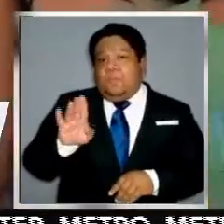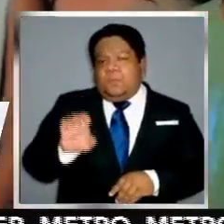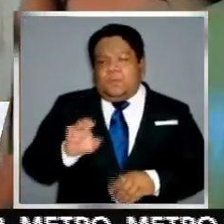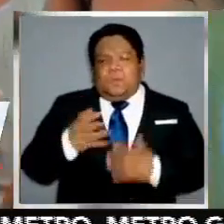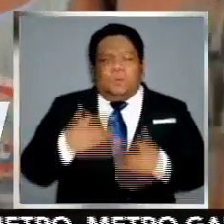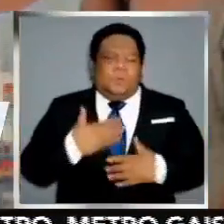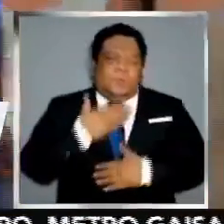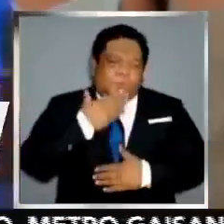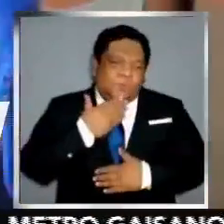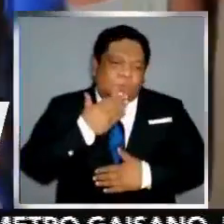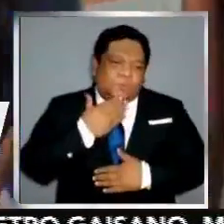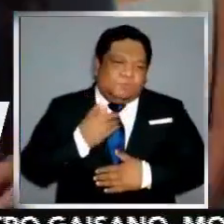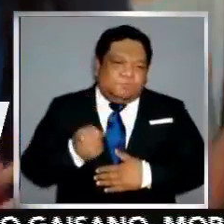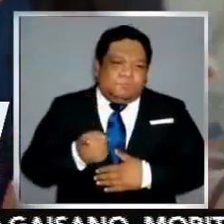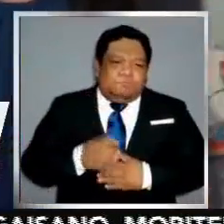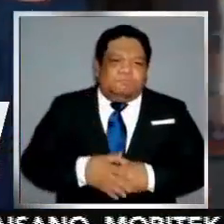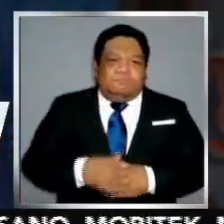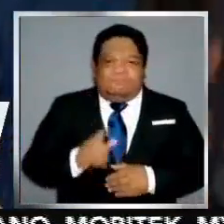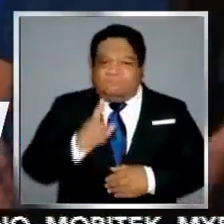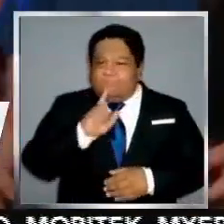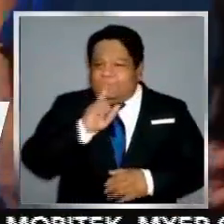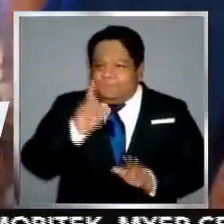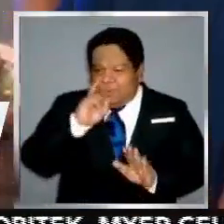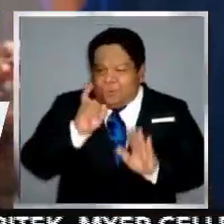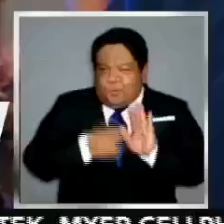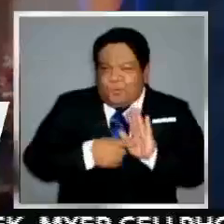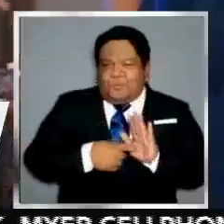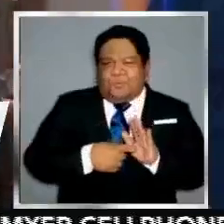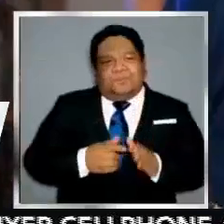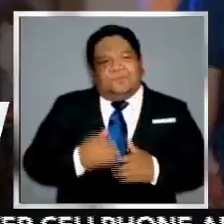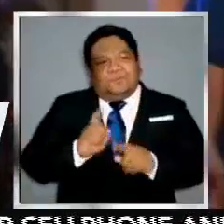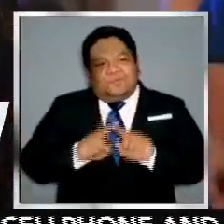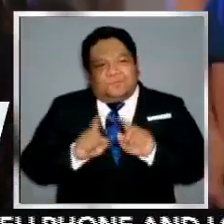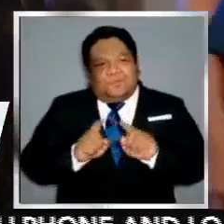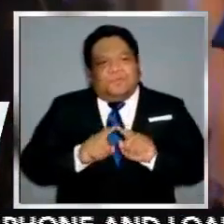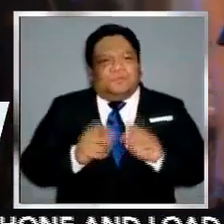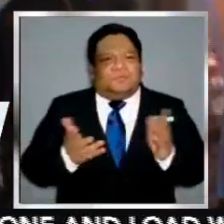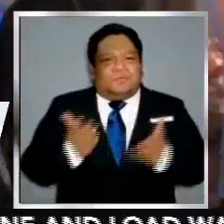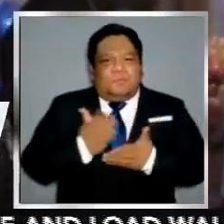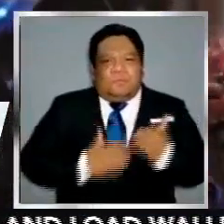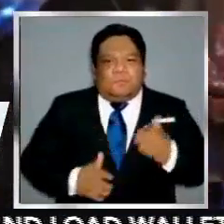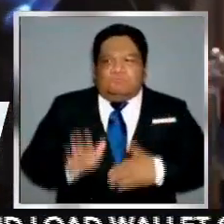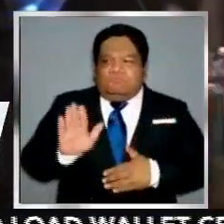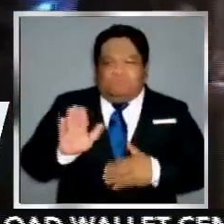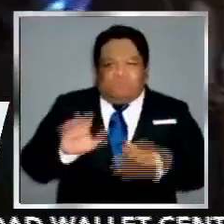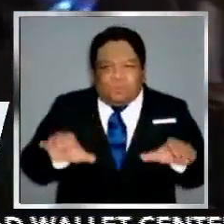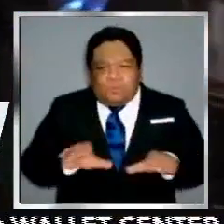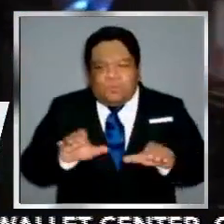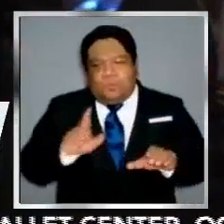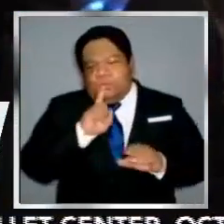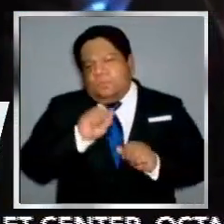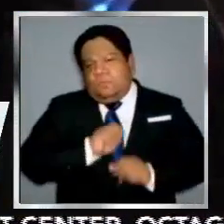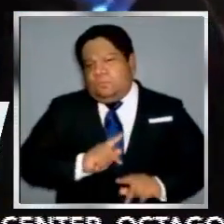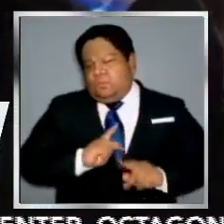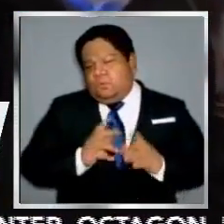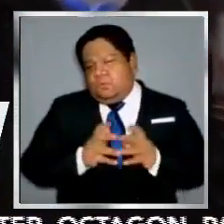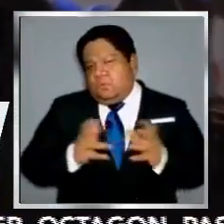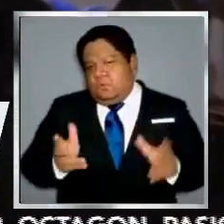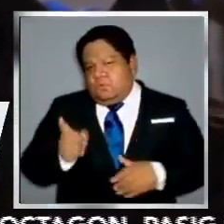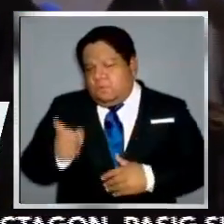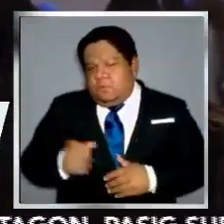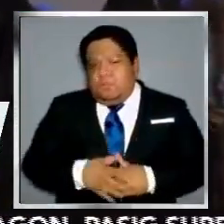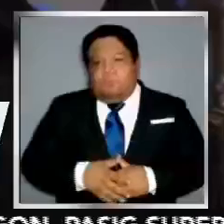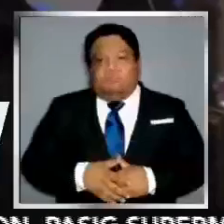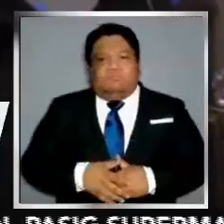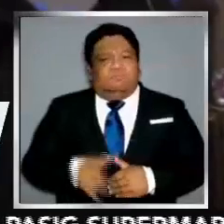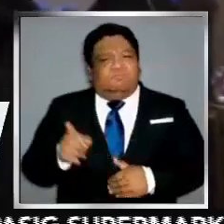I really notice yung mga small nuances and na-appreciate ko siya. She's very